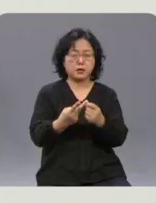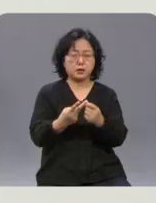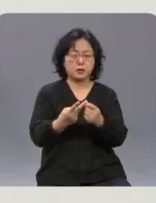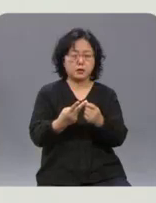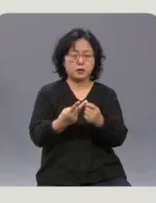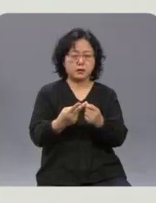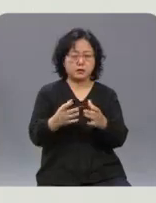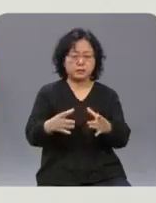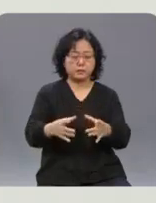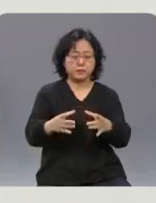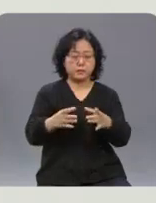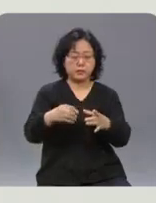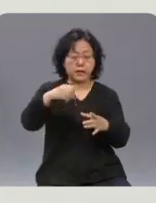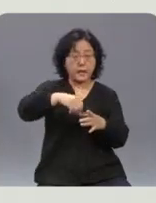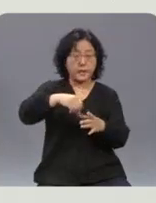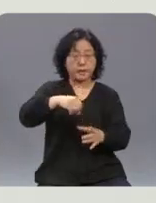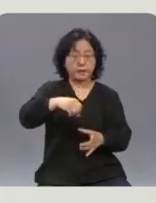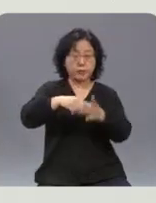더스트백에서도